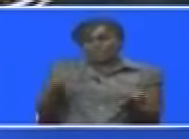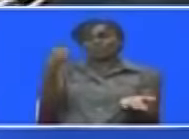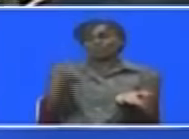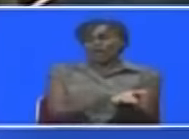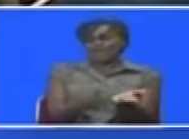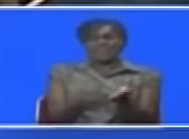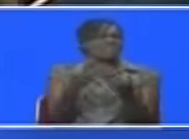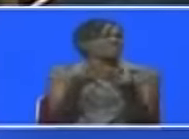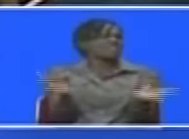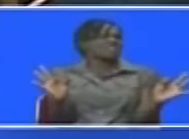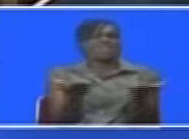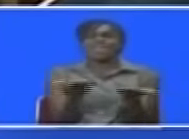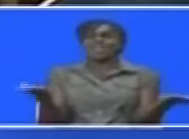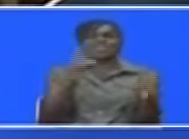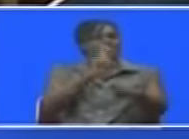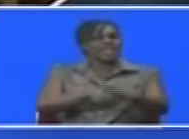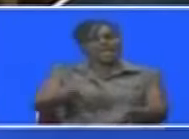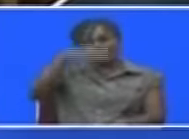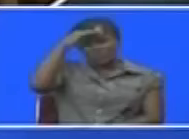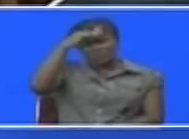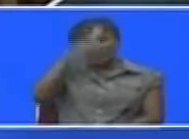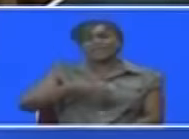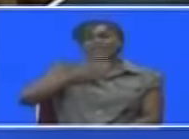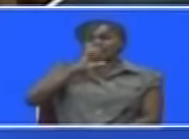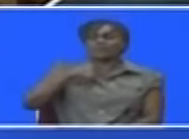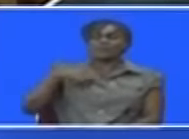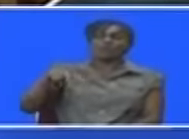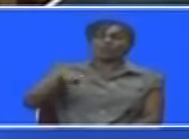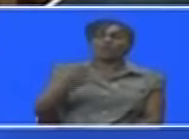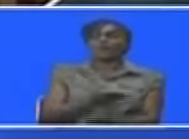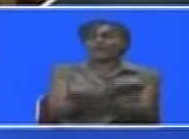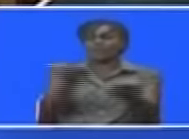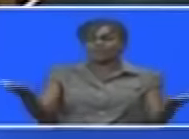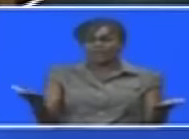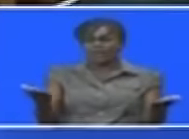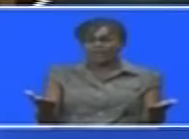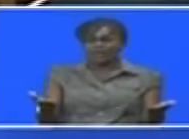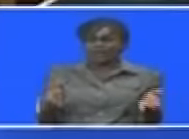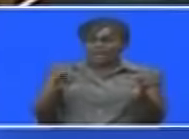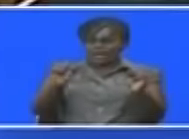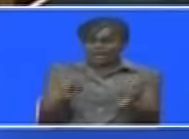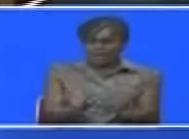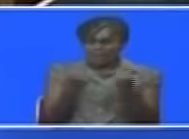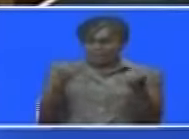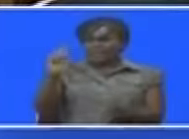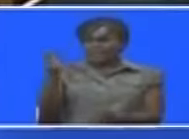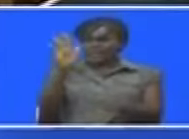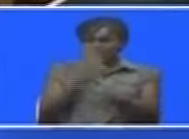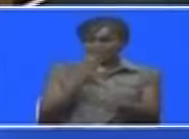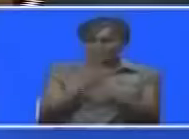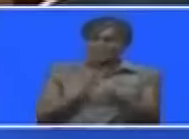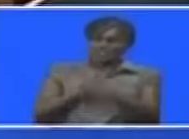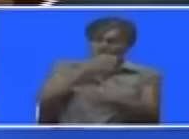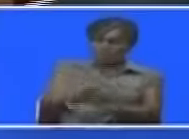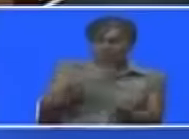niko huru wakati wote ule kukunywa na kutembea nitakavyo. Basi ni kitendo ambacho kinafanywa Kenya wengi, kuvuka upande